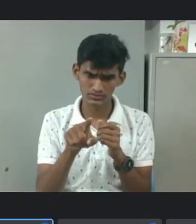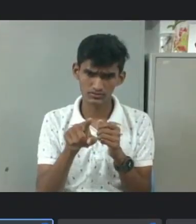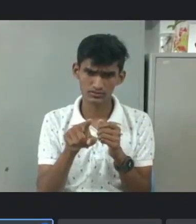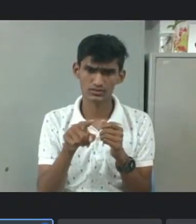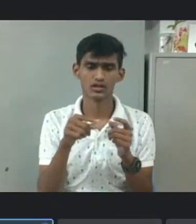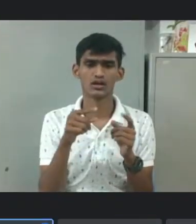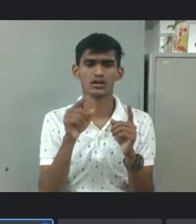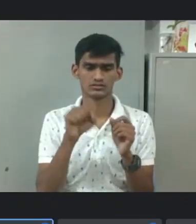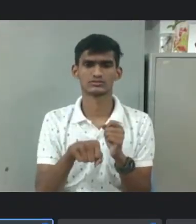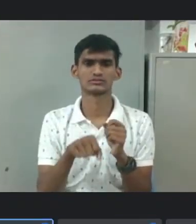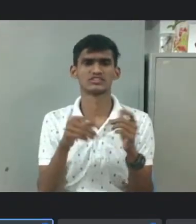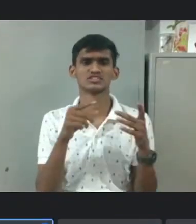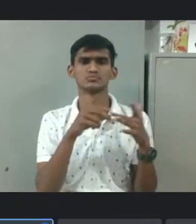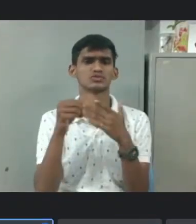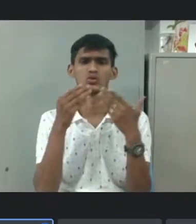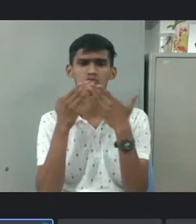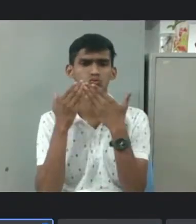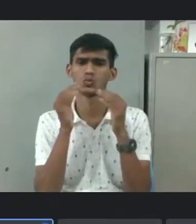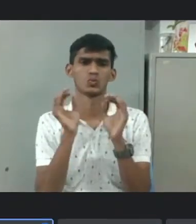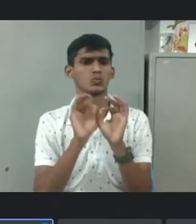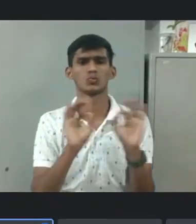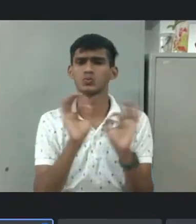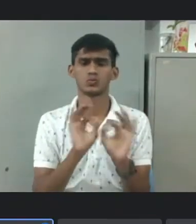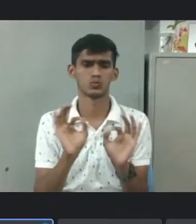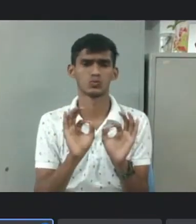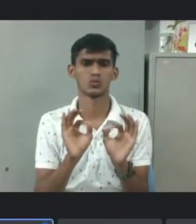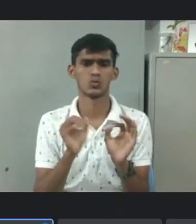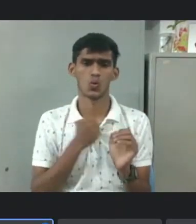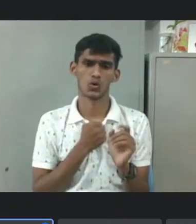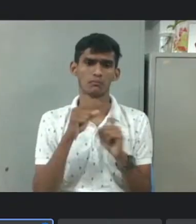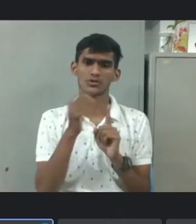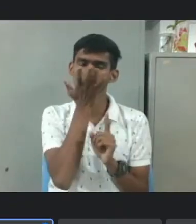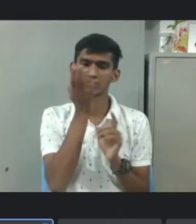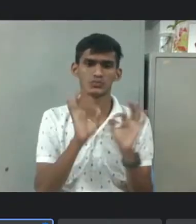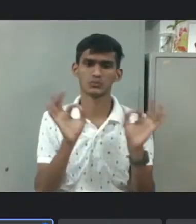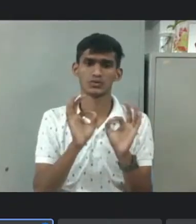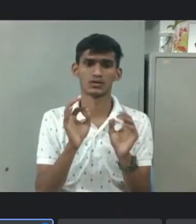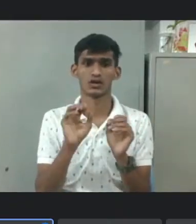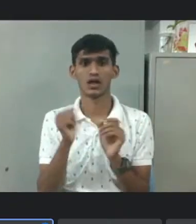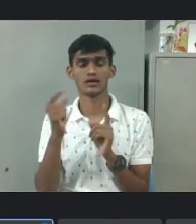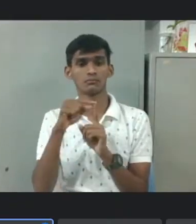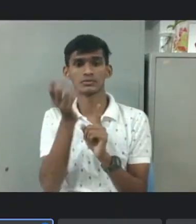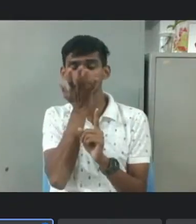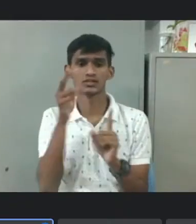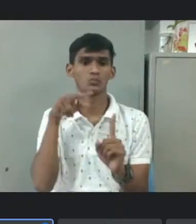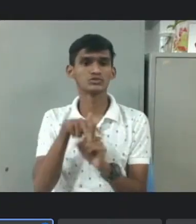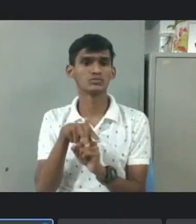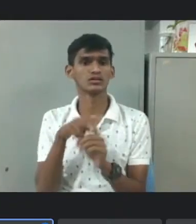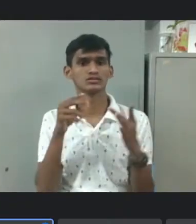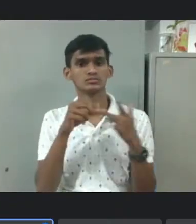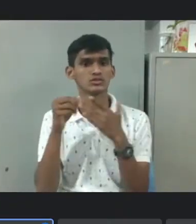സ്കൂളില്ല, സ്പെഷ്യൽ സ്കൂള് ഇല്ല, ഞങ്ങളെ പഞ്ചായത്തിൽ ഇല്ല. അത് മിക്ക പഞ്ചായത്തിലും മുനിസിപ്പാലിറ്റിയിലൊക്കെ ഉണ്ട്. ഇവിടെ ഇല്ല.